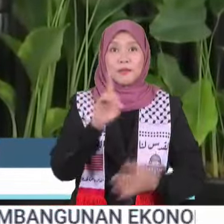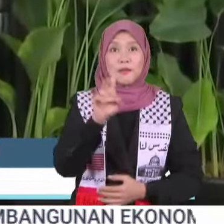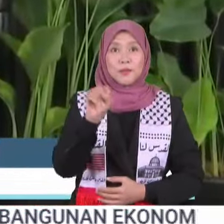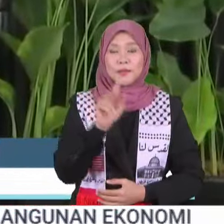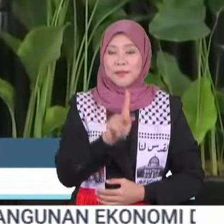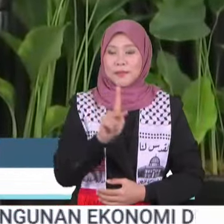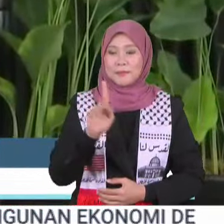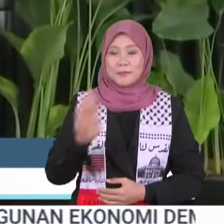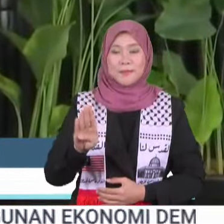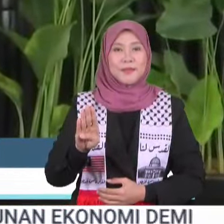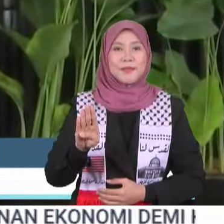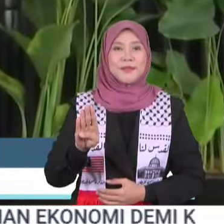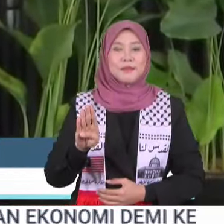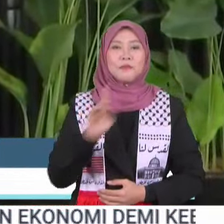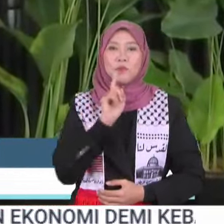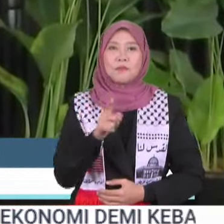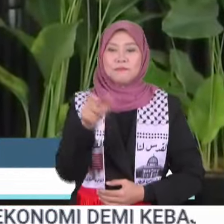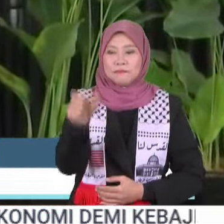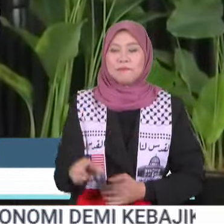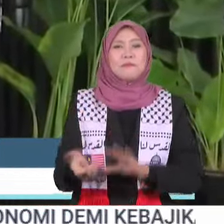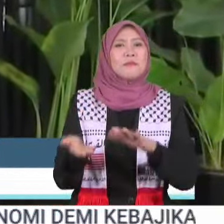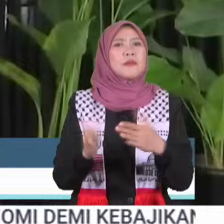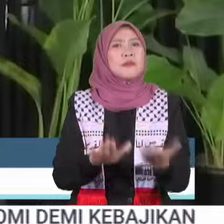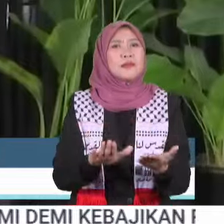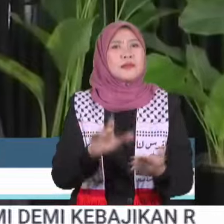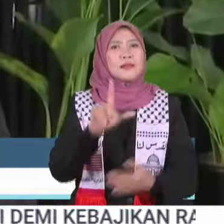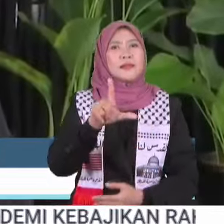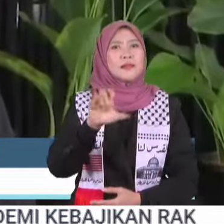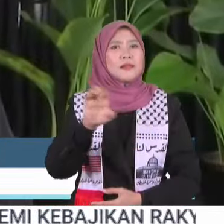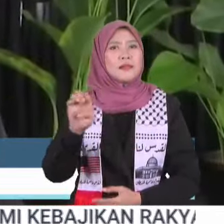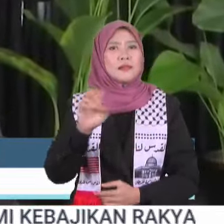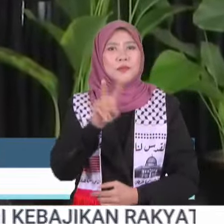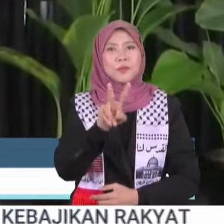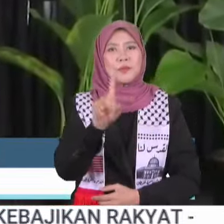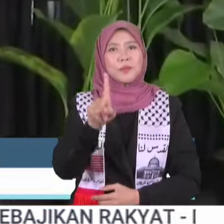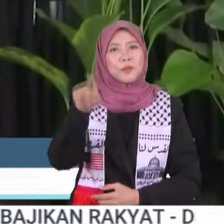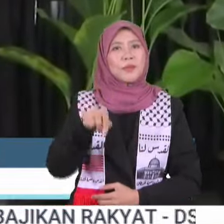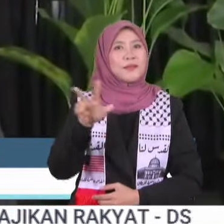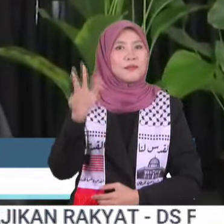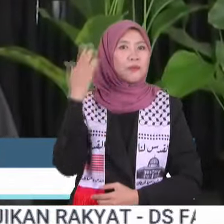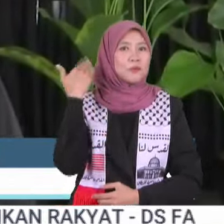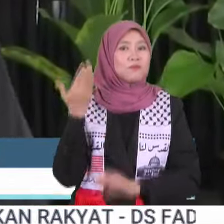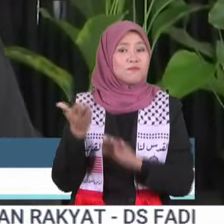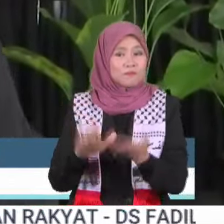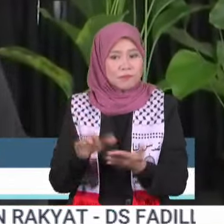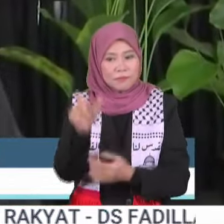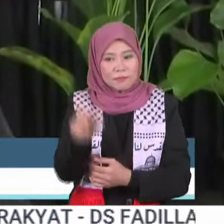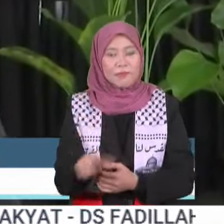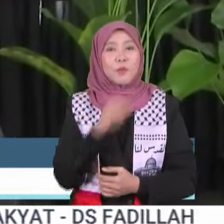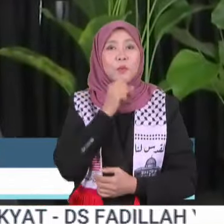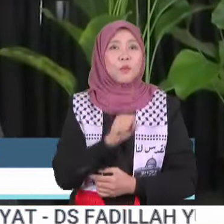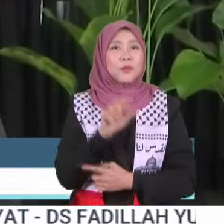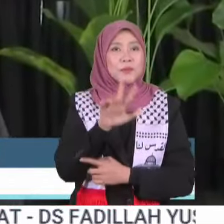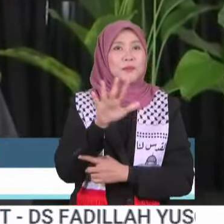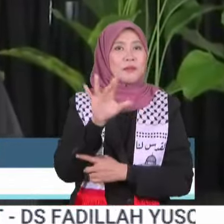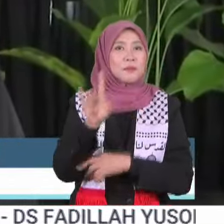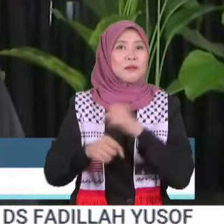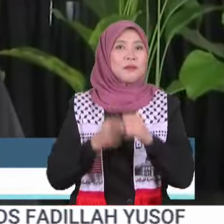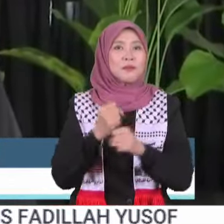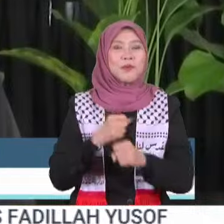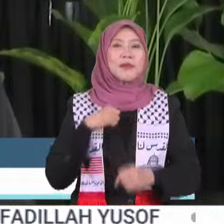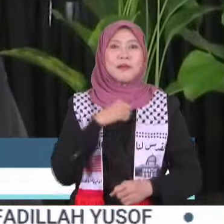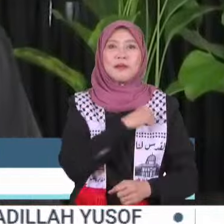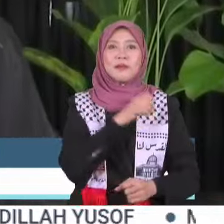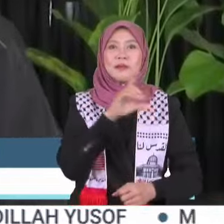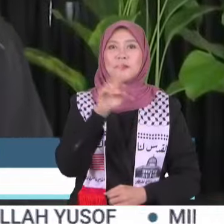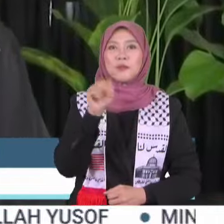Kuala Kubu Baru diadakan susulan kematian penyandangnya, Lee Ki Hiong, pada 21 Mac lalu. Ki Hiong, 58 tahun, menjadi